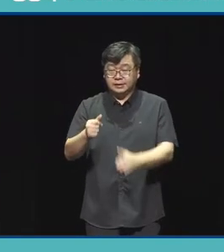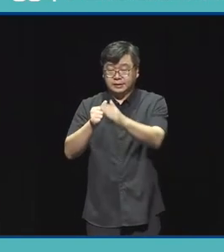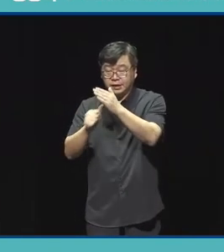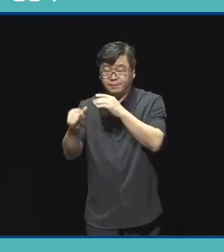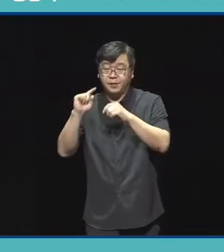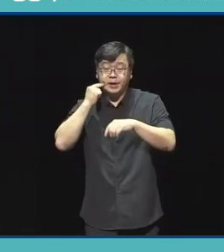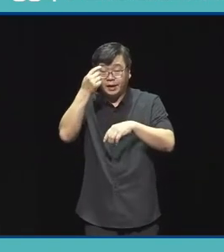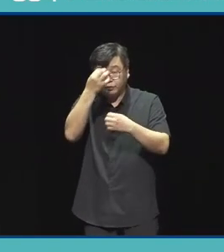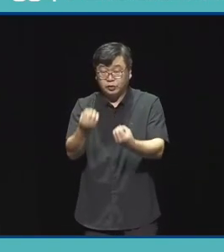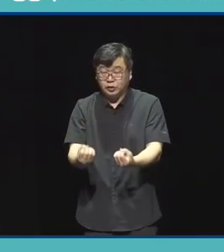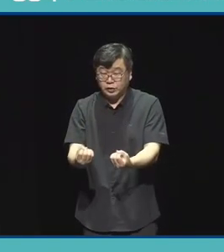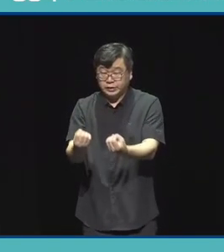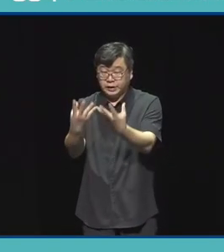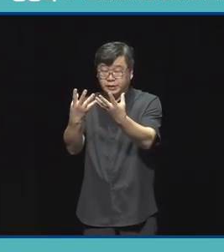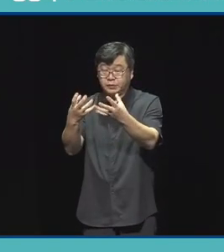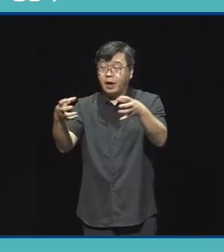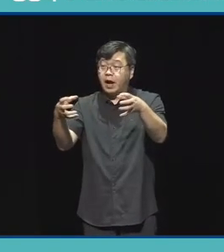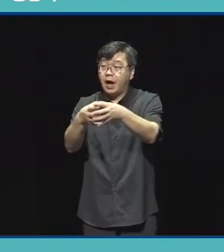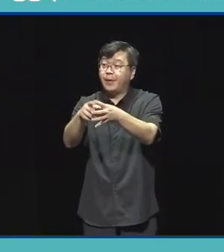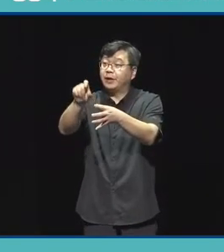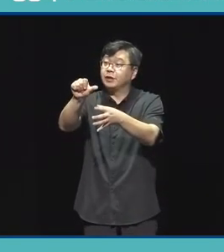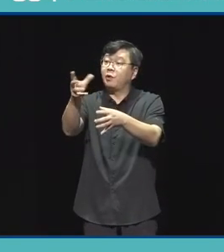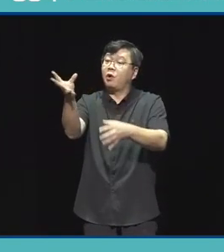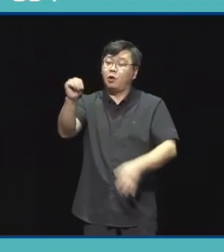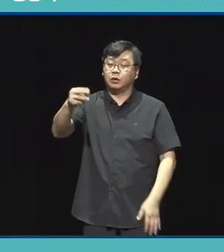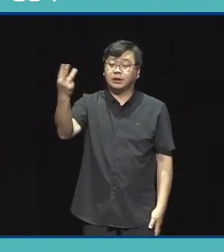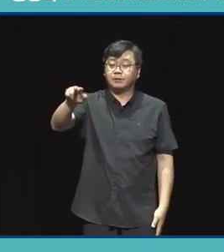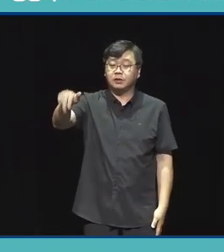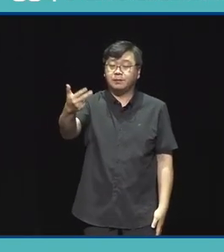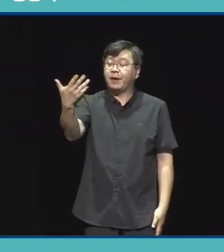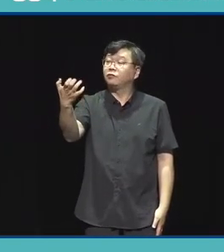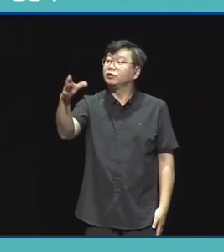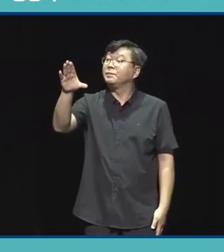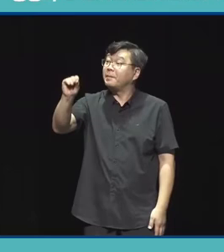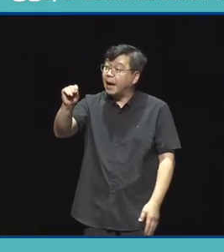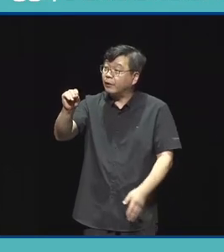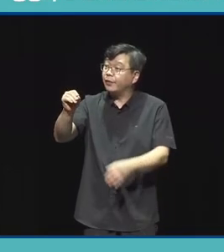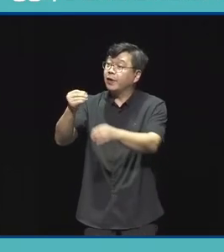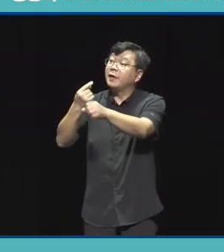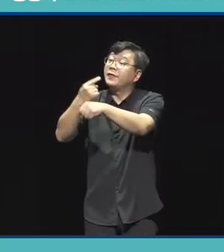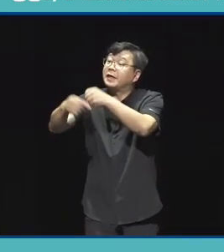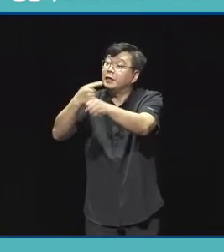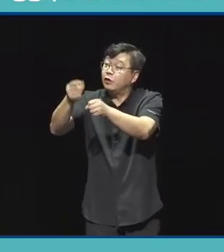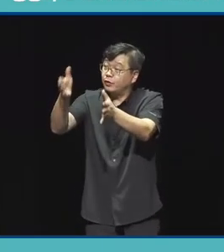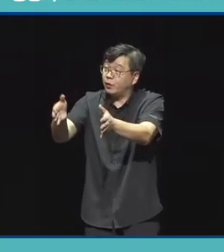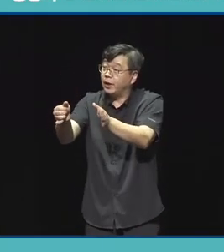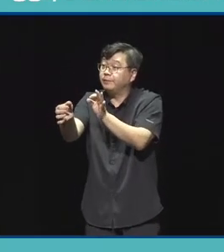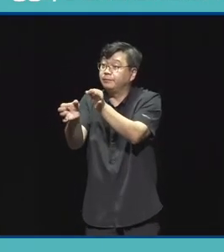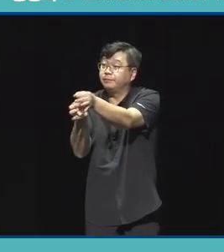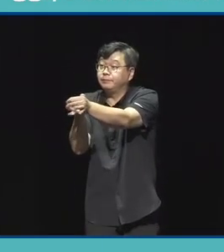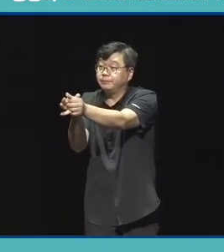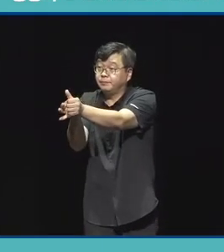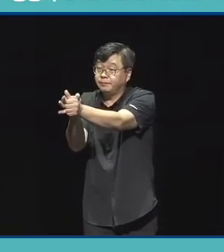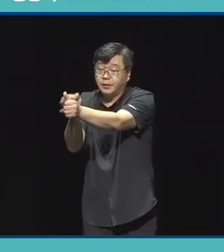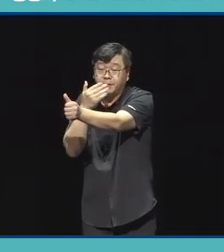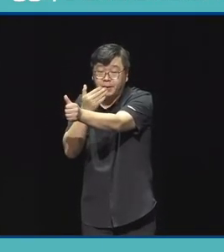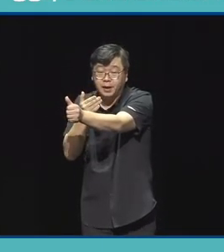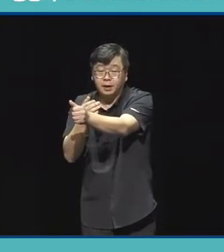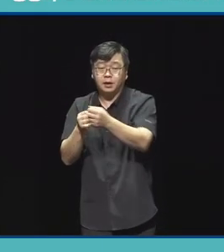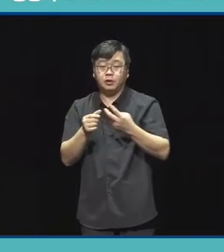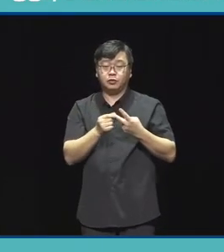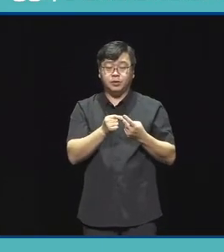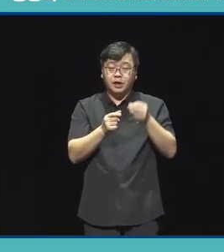사업은 약 15억3천790만원 정도를 일단 배분 안을 갖고 있고요 그 다음에 우수공연예술제의